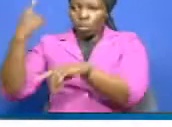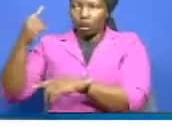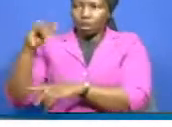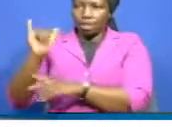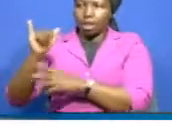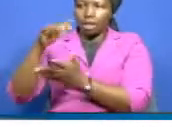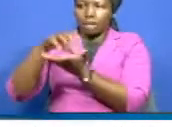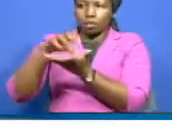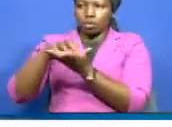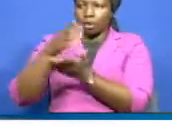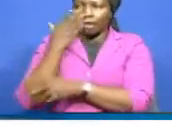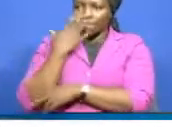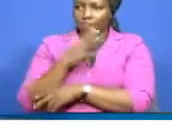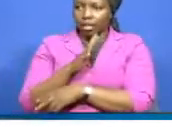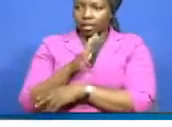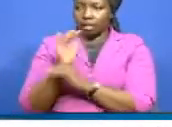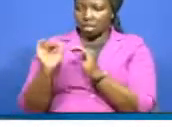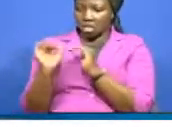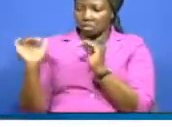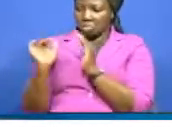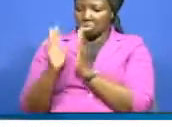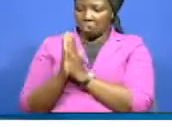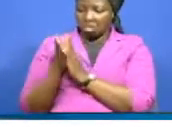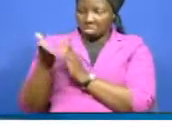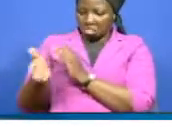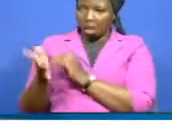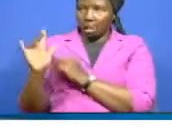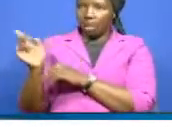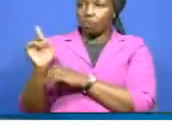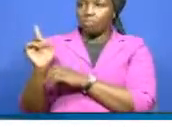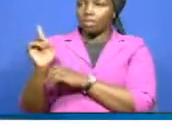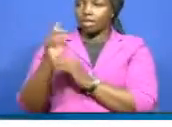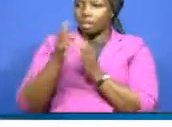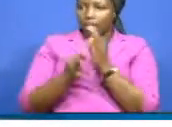hicho kiti. Na ni sawia na hapa, kama Jubilee